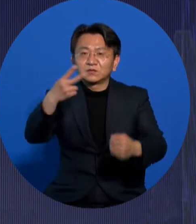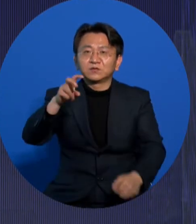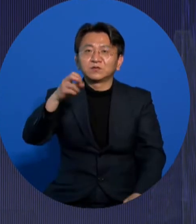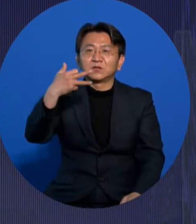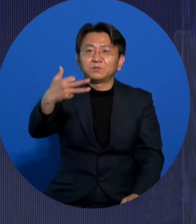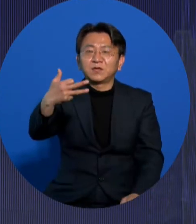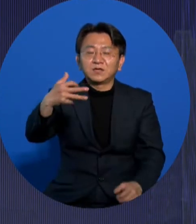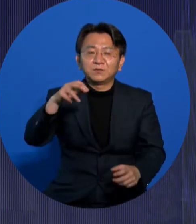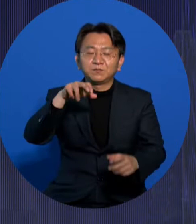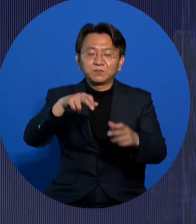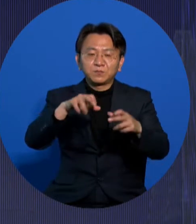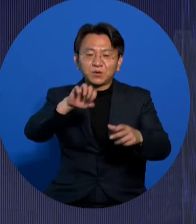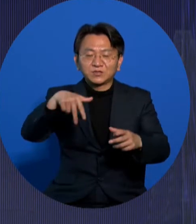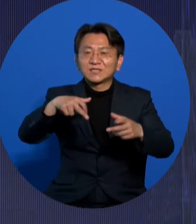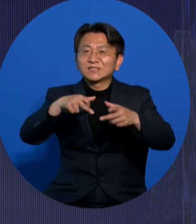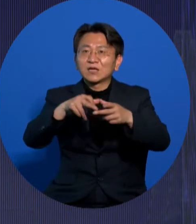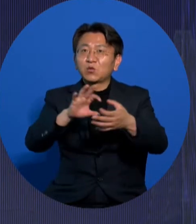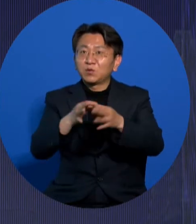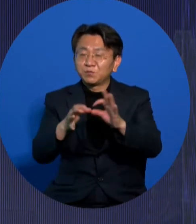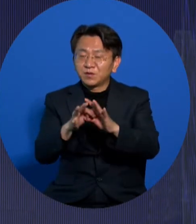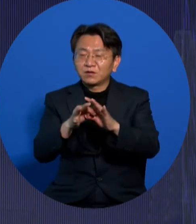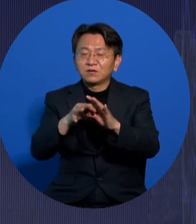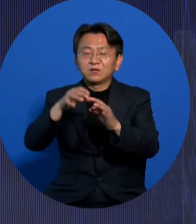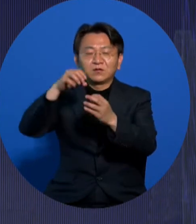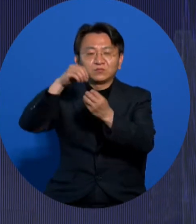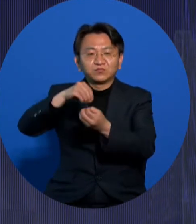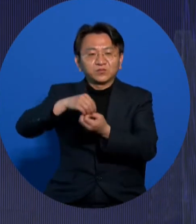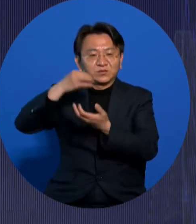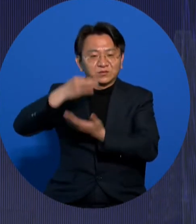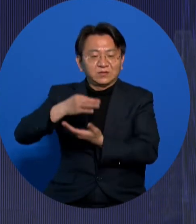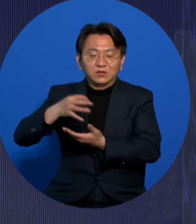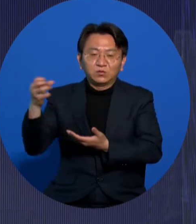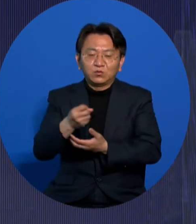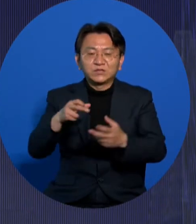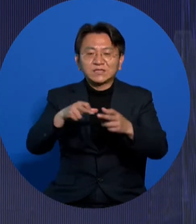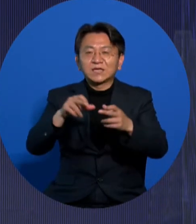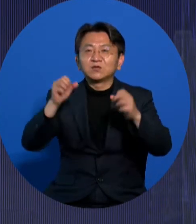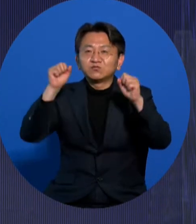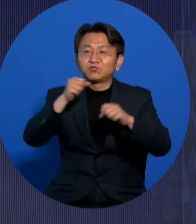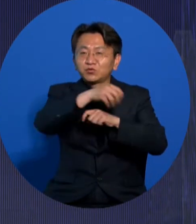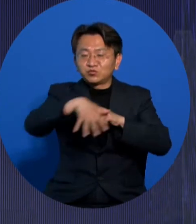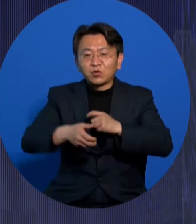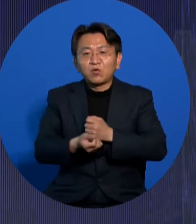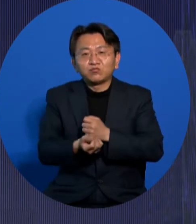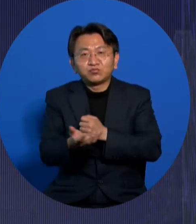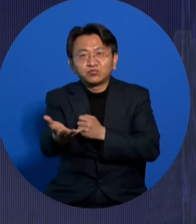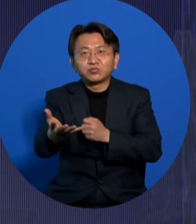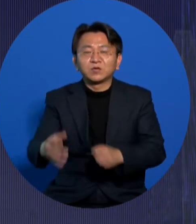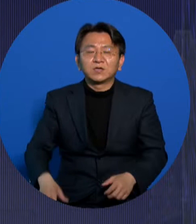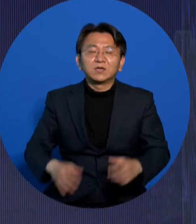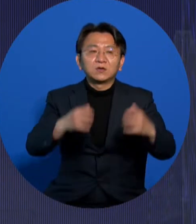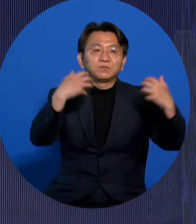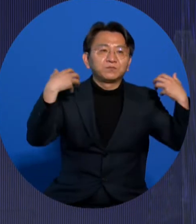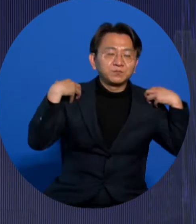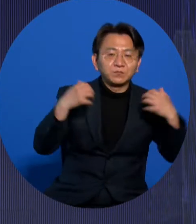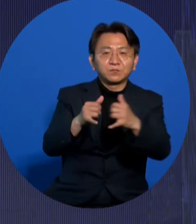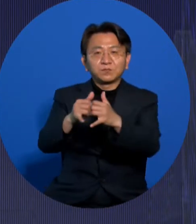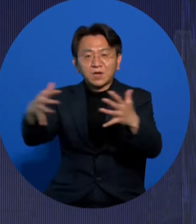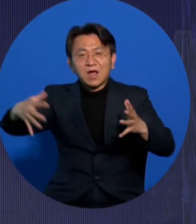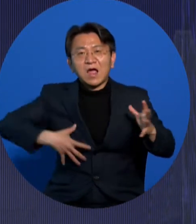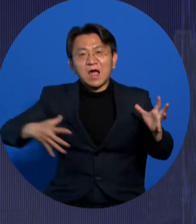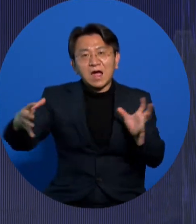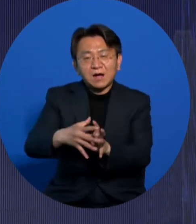평창 패럴림픽의 유산과 장애인 스포츠의 확산, 그리고 민관 협치를 통한